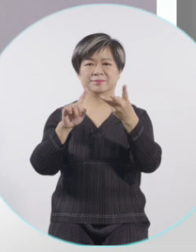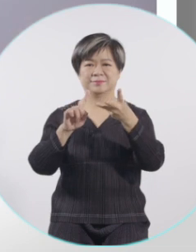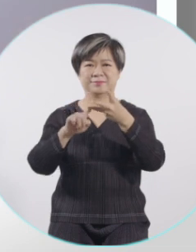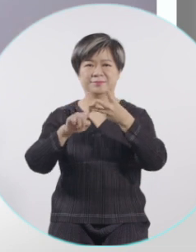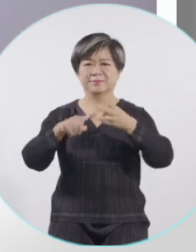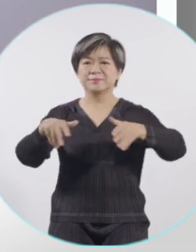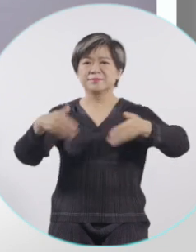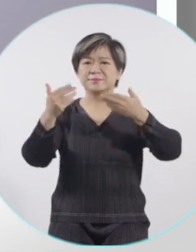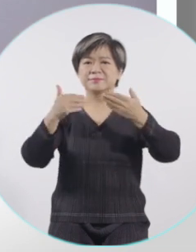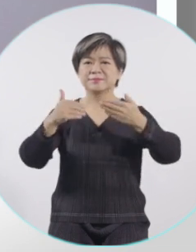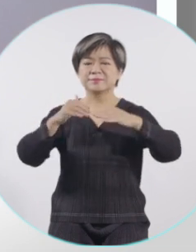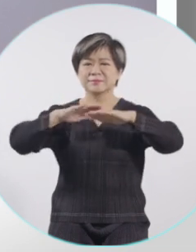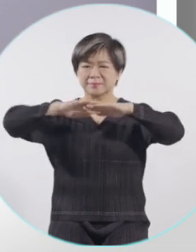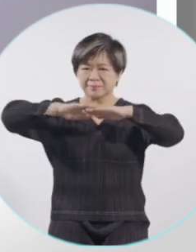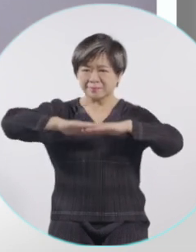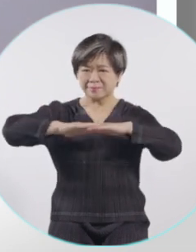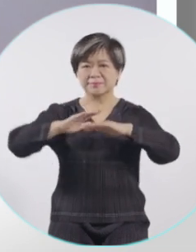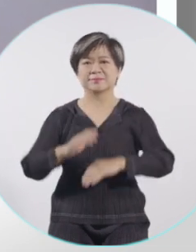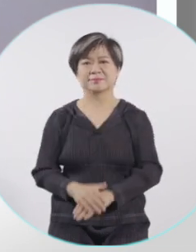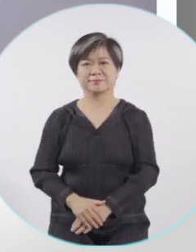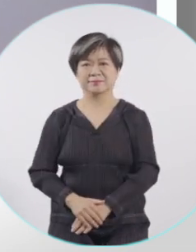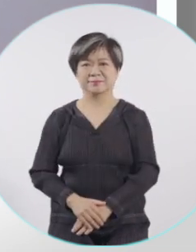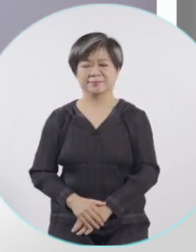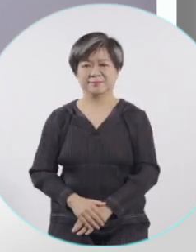轻轻往下压。